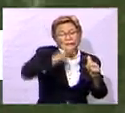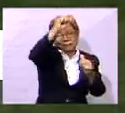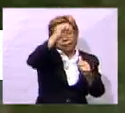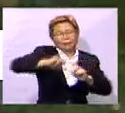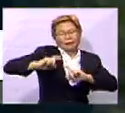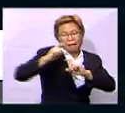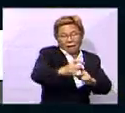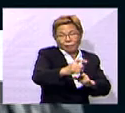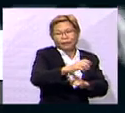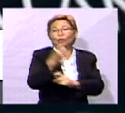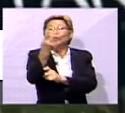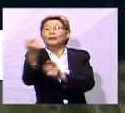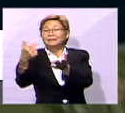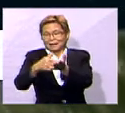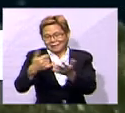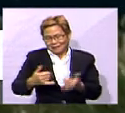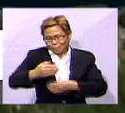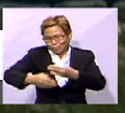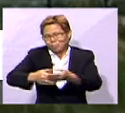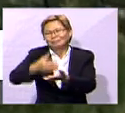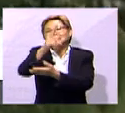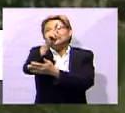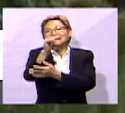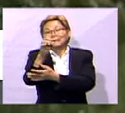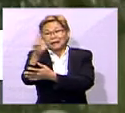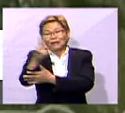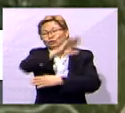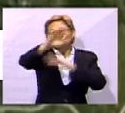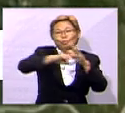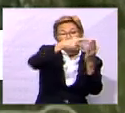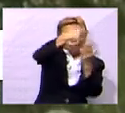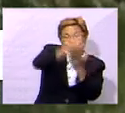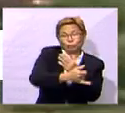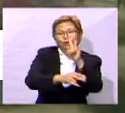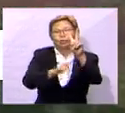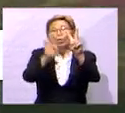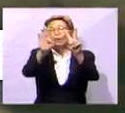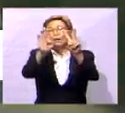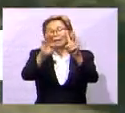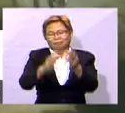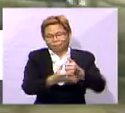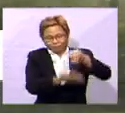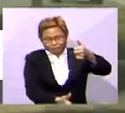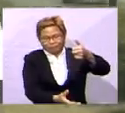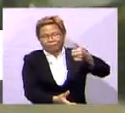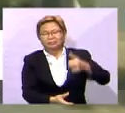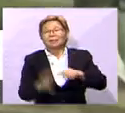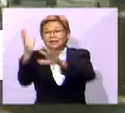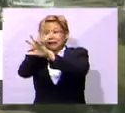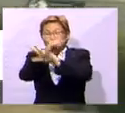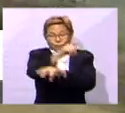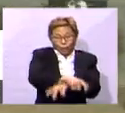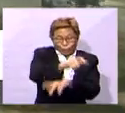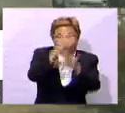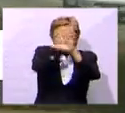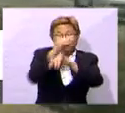dianugerahkan dan 12 lagi dalam proses tender bagi keseluruhan projek R2 bilion diperuntuk penduduk Sarawak dan Sabah